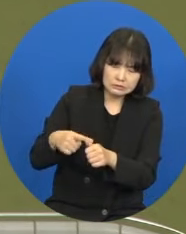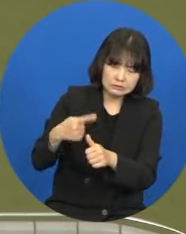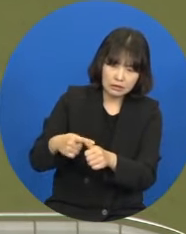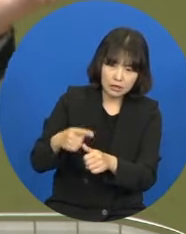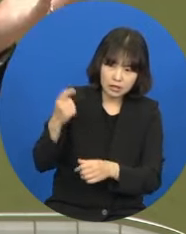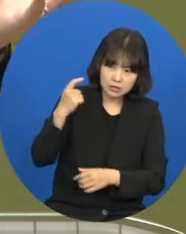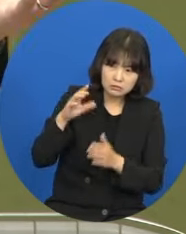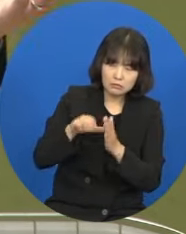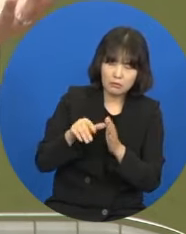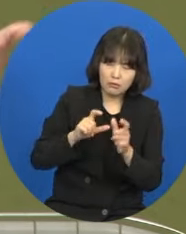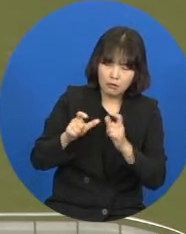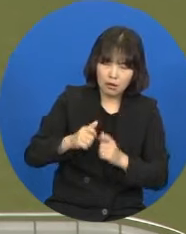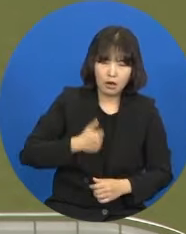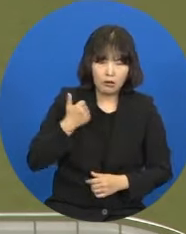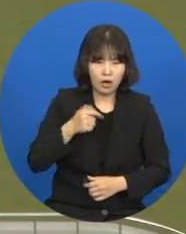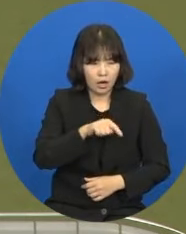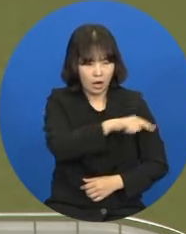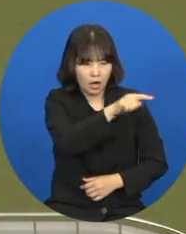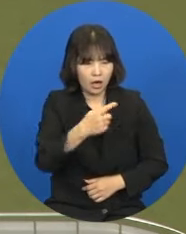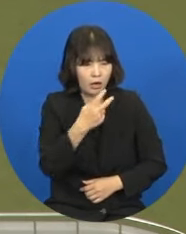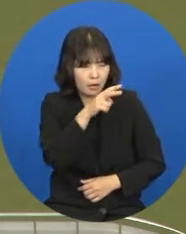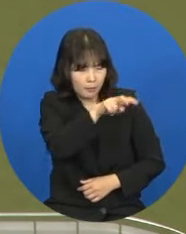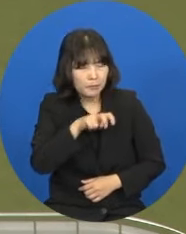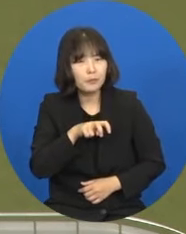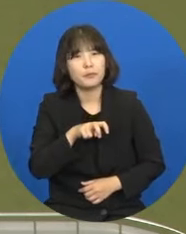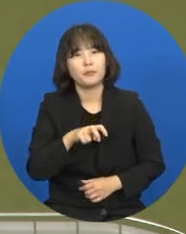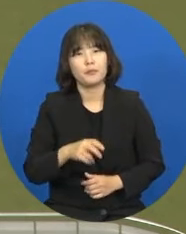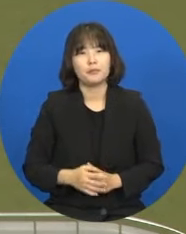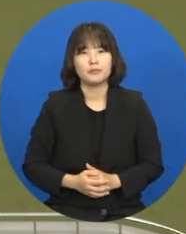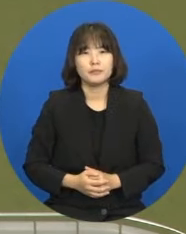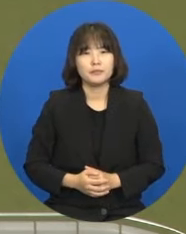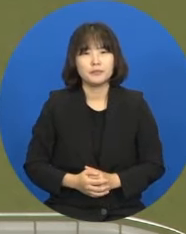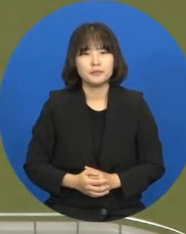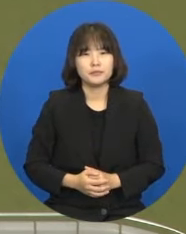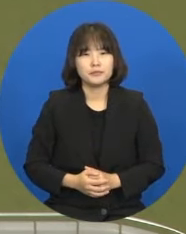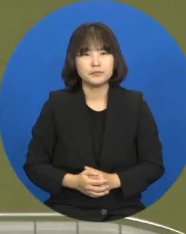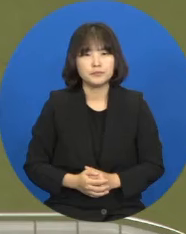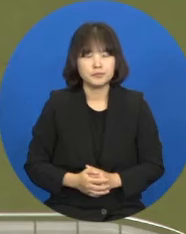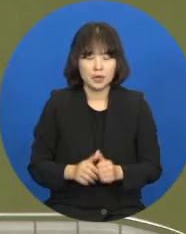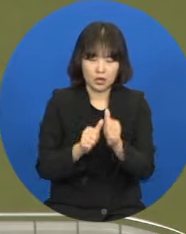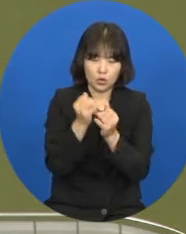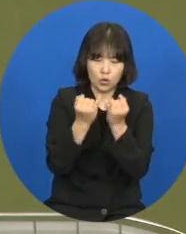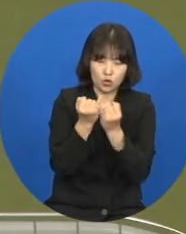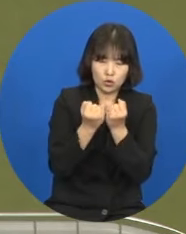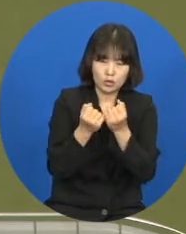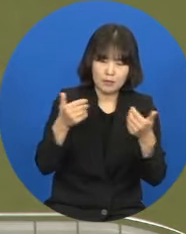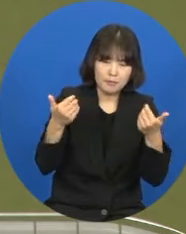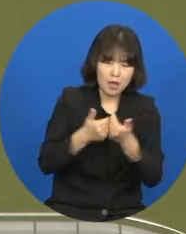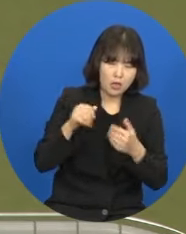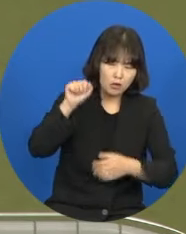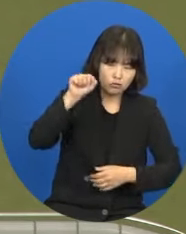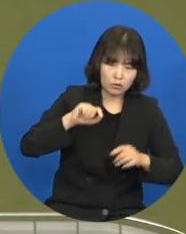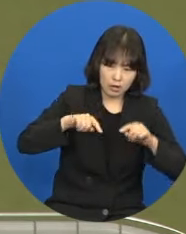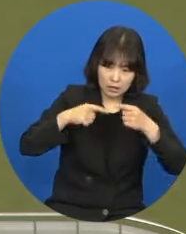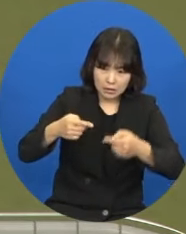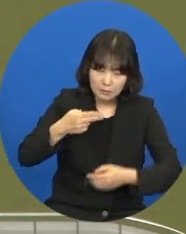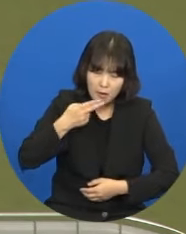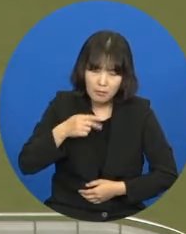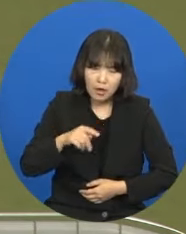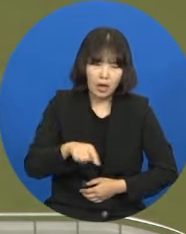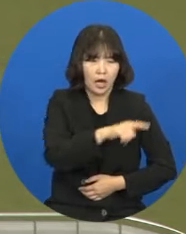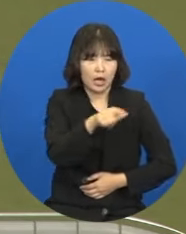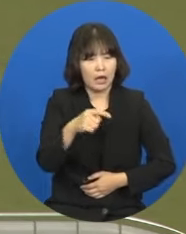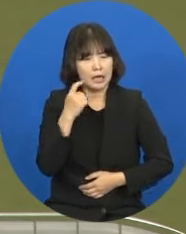화가 나고 미워지고 반동성애 운동에 참여하지 않으면 모두 가짜 오거나 겁쟁이처럼